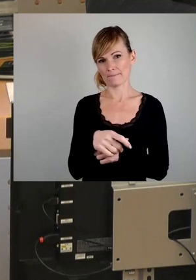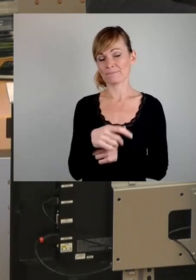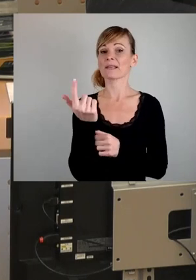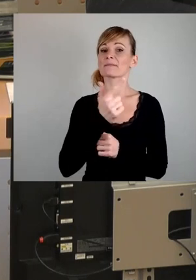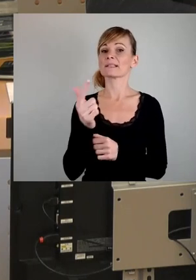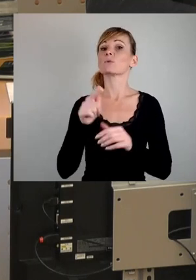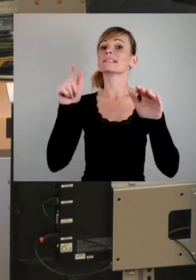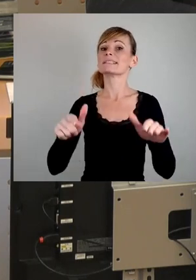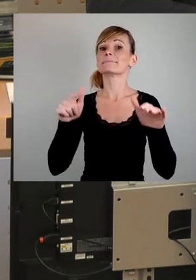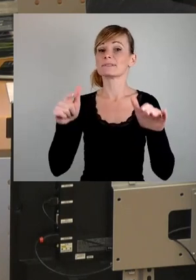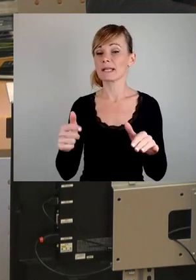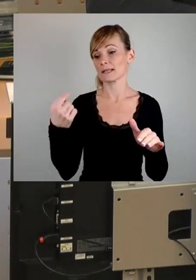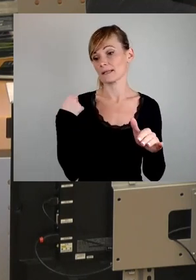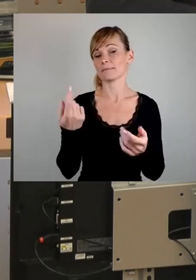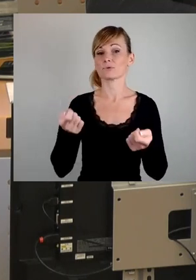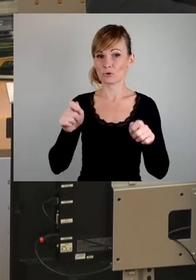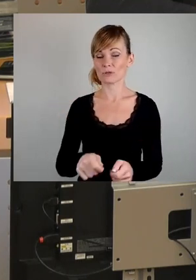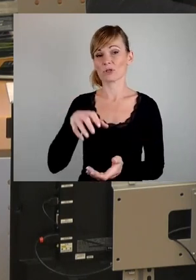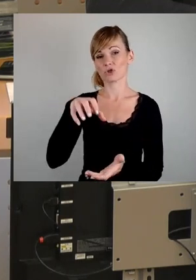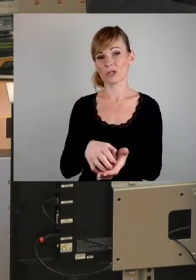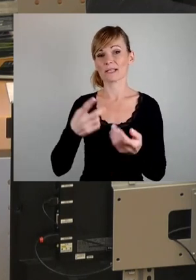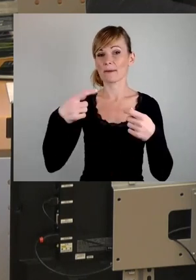2017 beschlossenen Städtebaufördergebiet